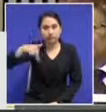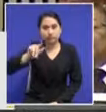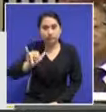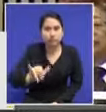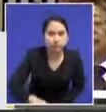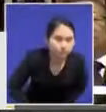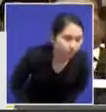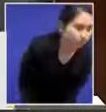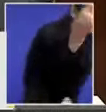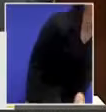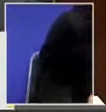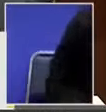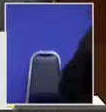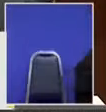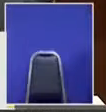าค่ะ